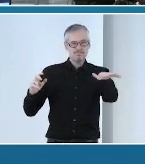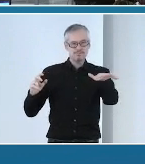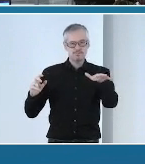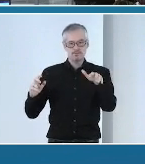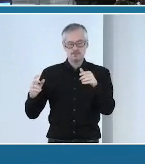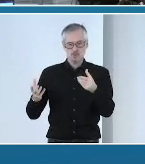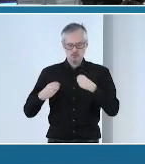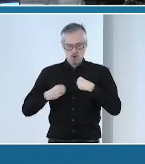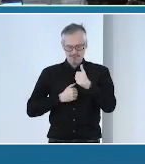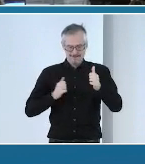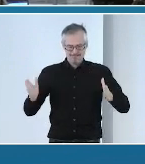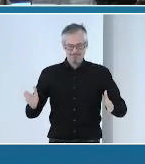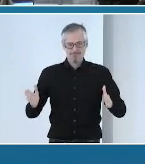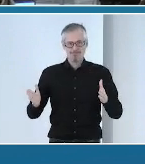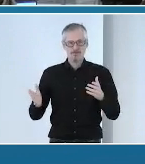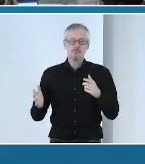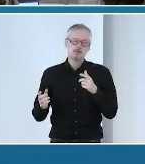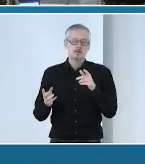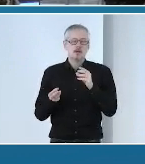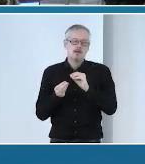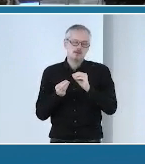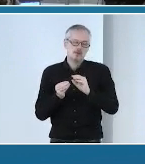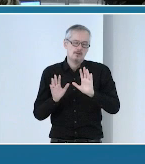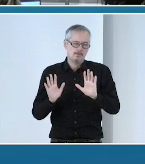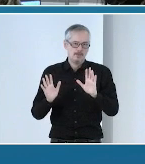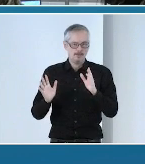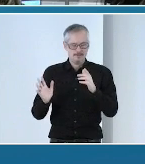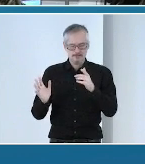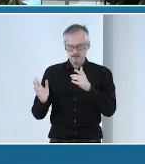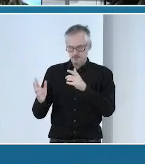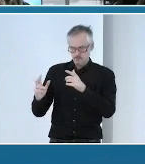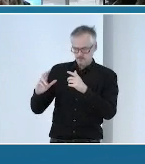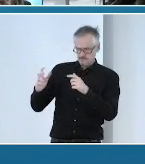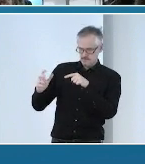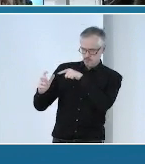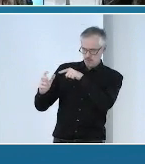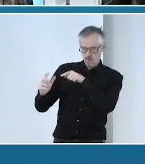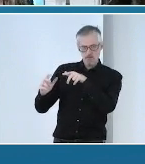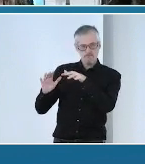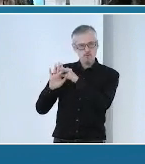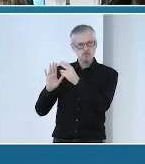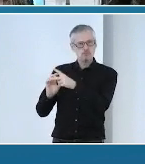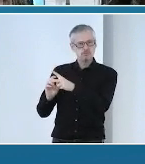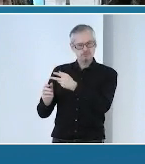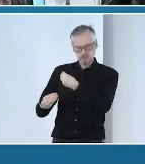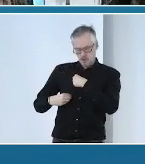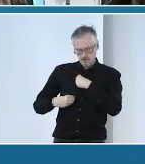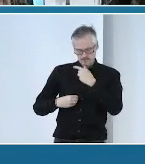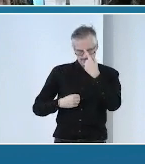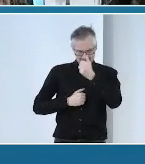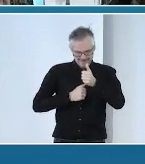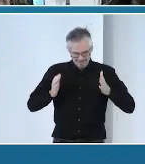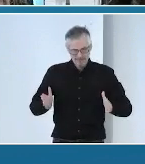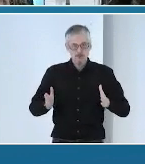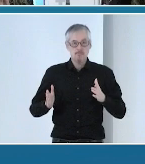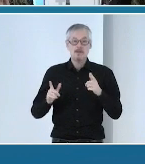le vestibule. J'exagère un peu, effectivement, mais il faut voir ça dans une vision